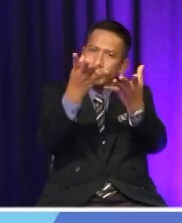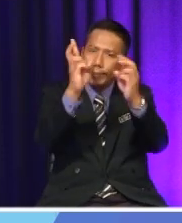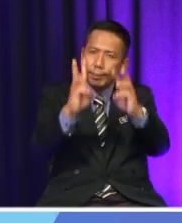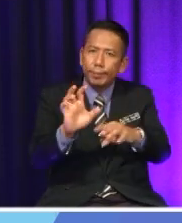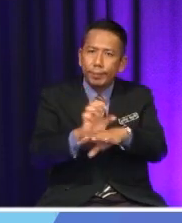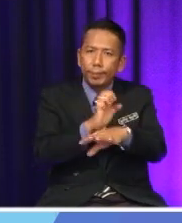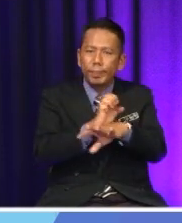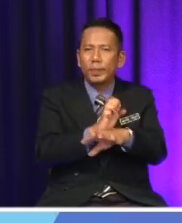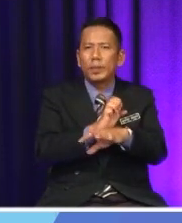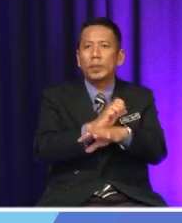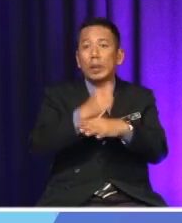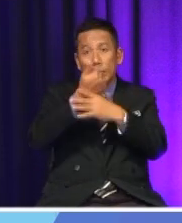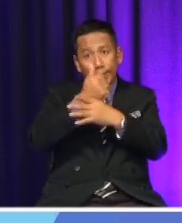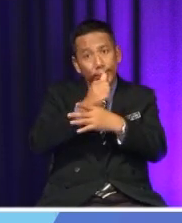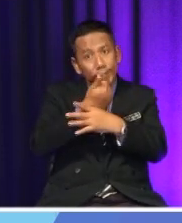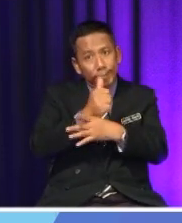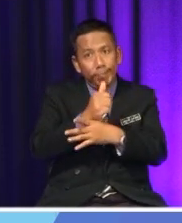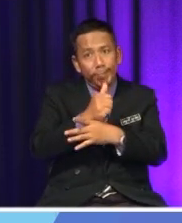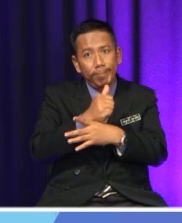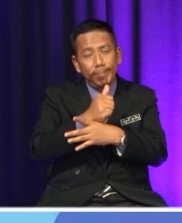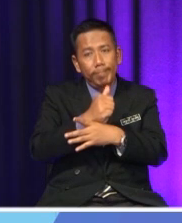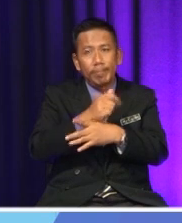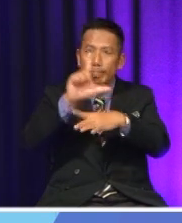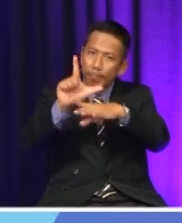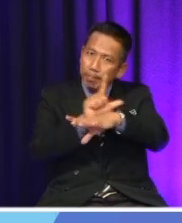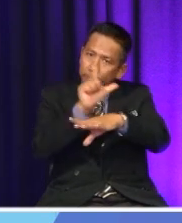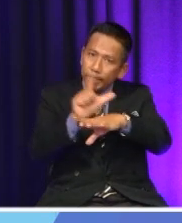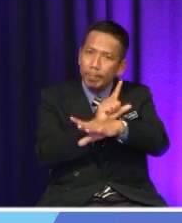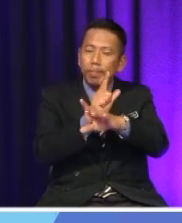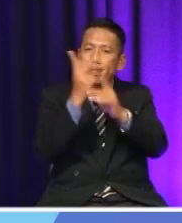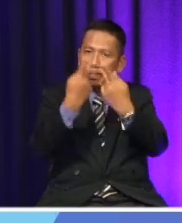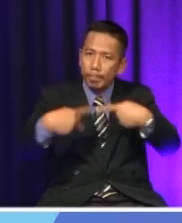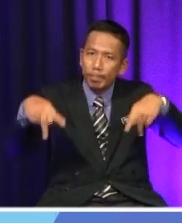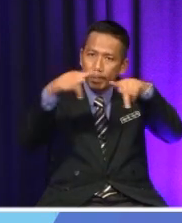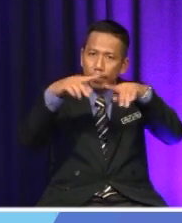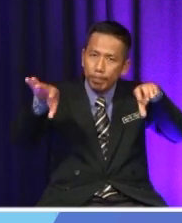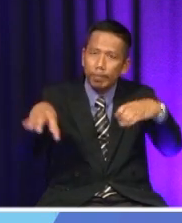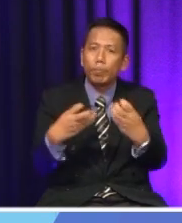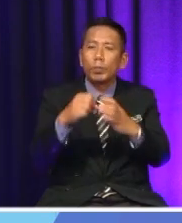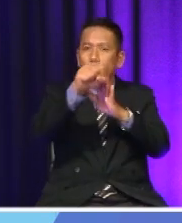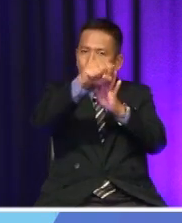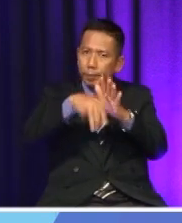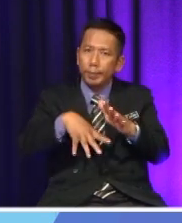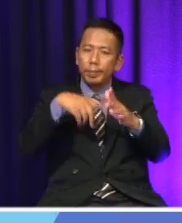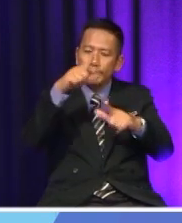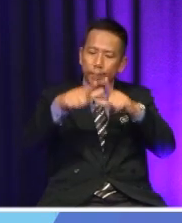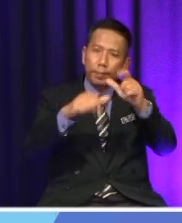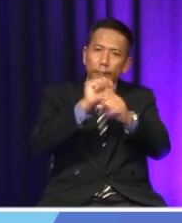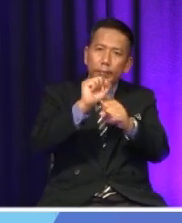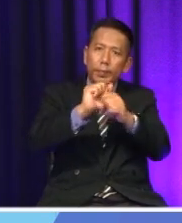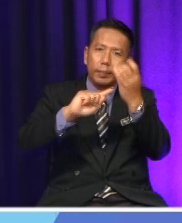itu memang antara practical yang perlu di aplikasikan sebelum setiap langkah kerja